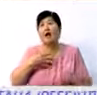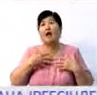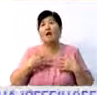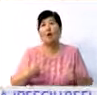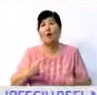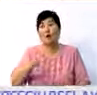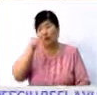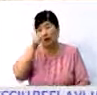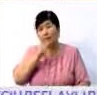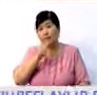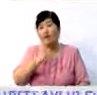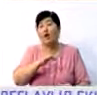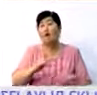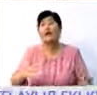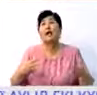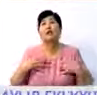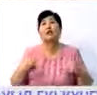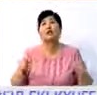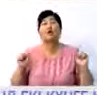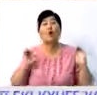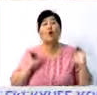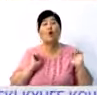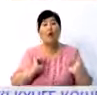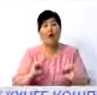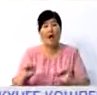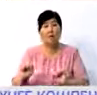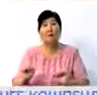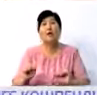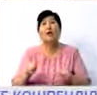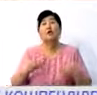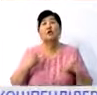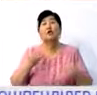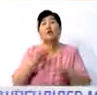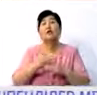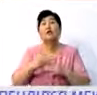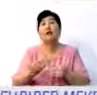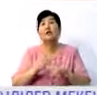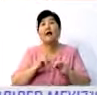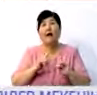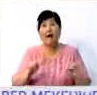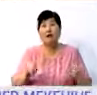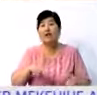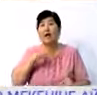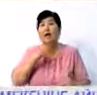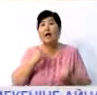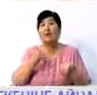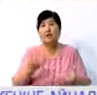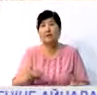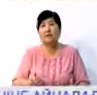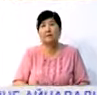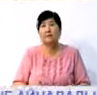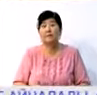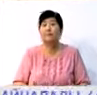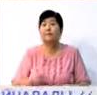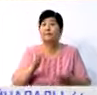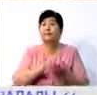айларында балалардың денсаулығын қорғап, денсаулық саласына айрықша мән беру. Себебі